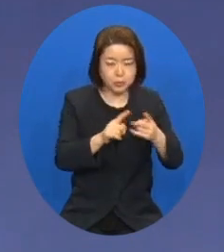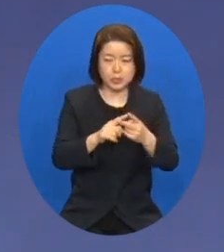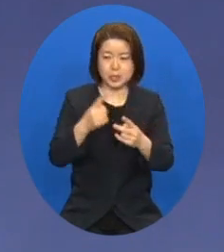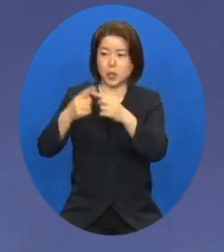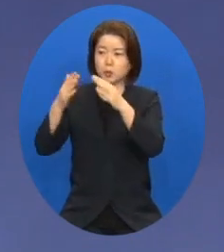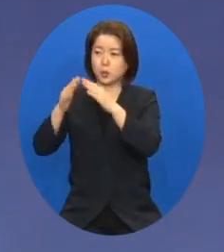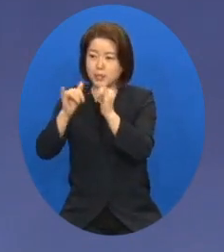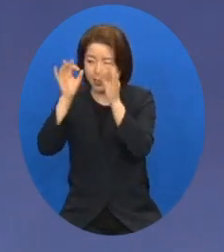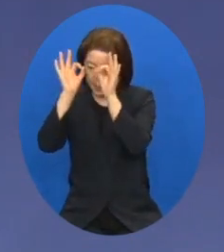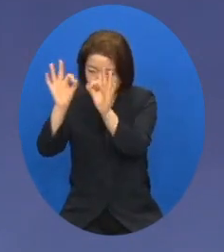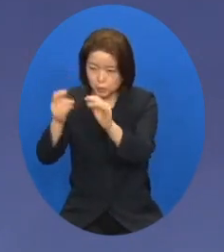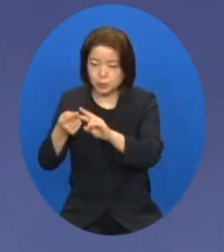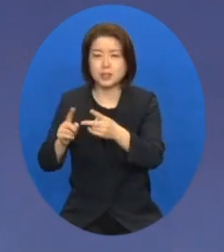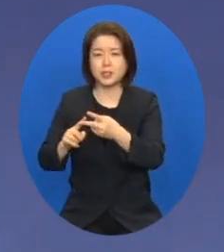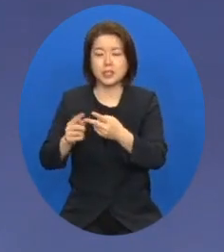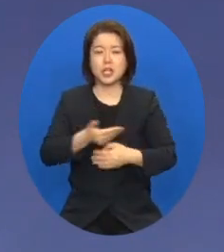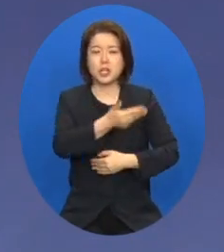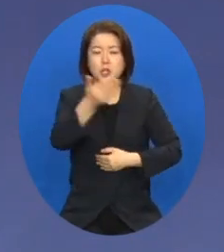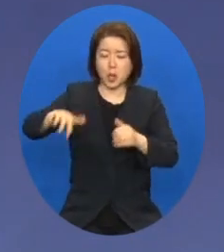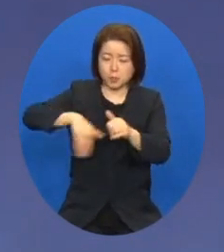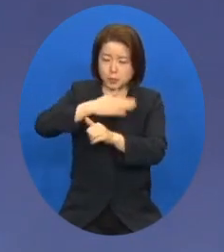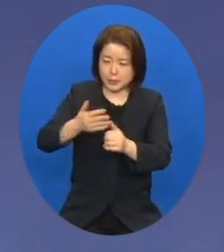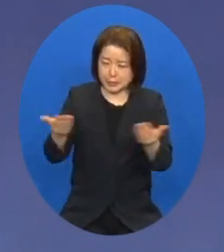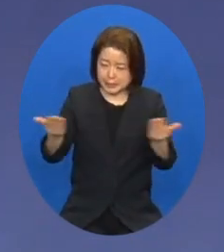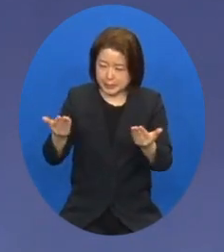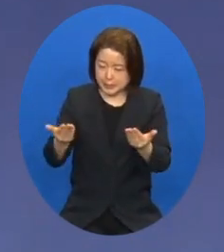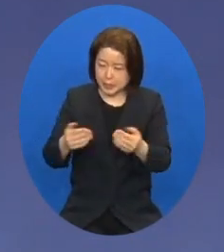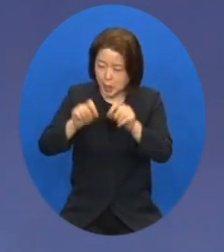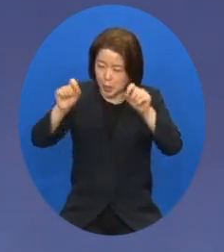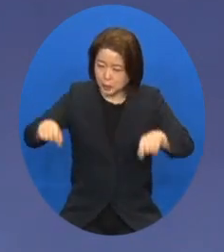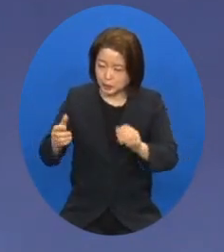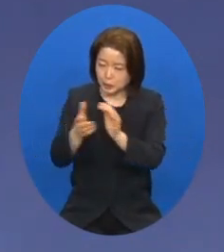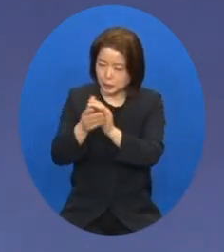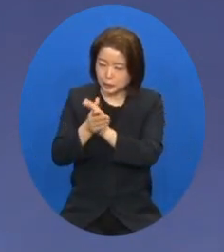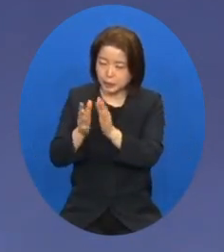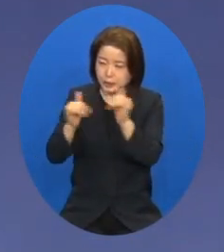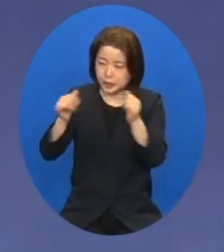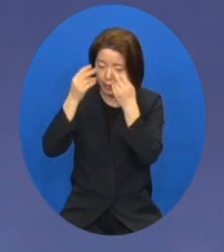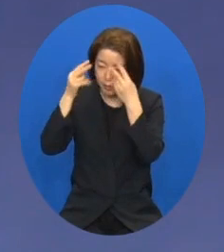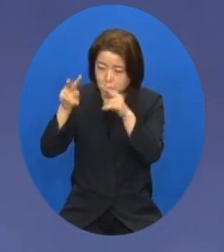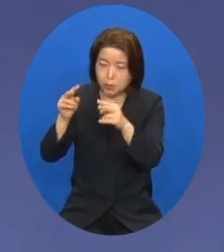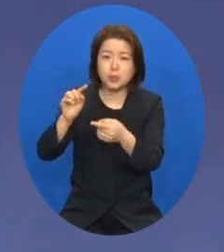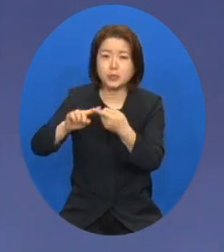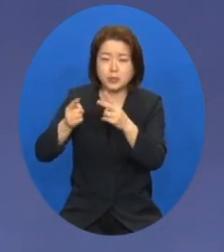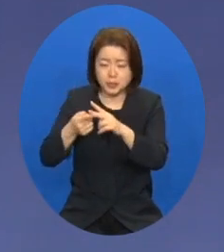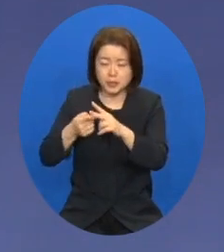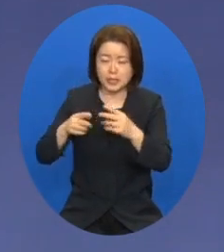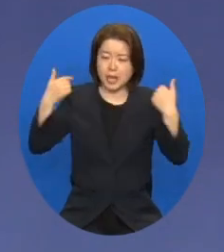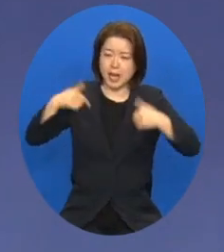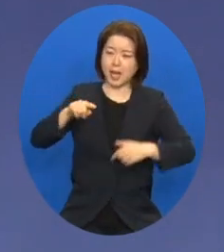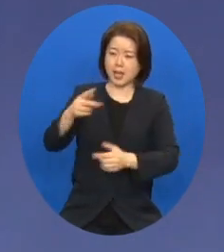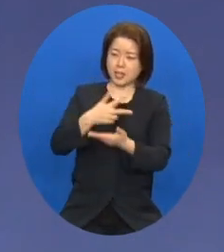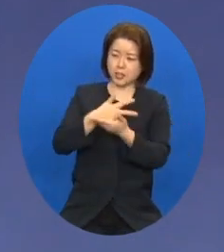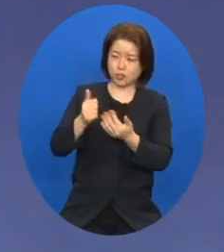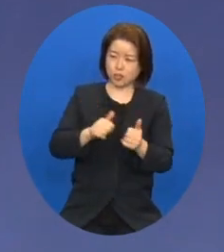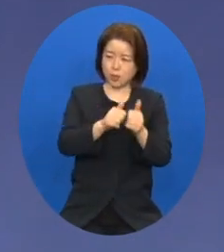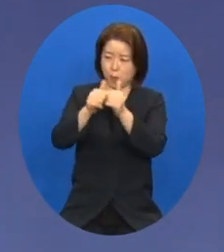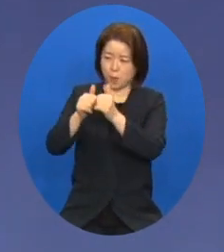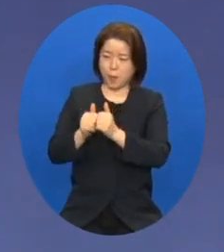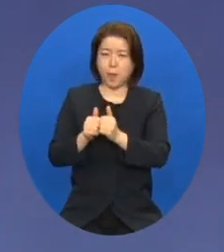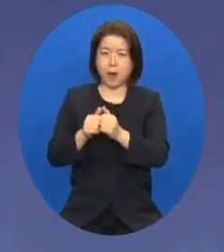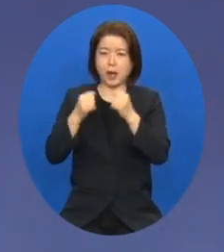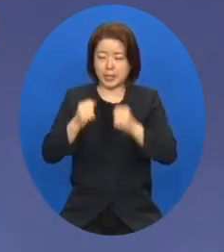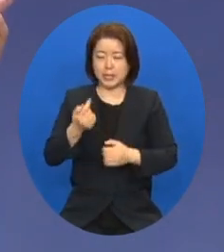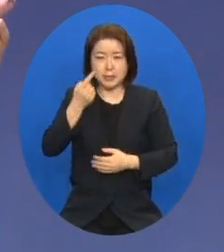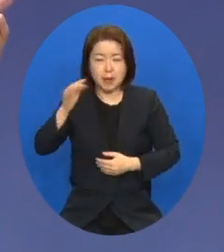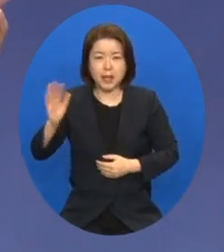보든지 여러분 주변에 있는 직장 동료들을 보든지 항상 주님이 함께 계시는 것을 보아야 그